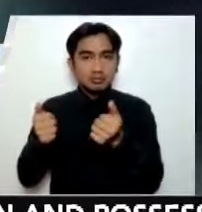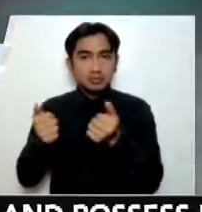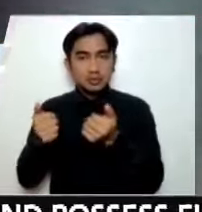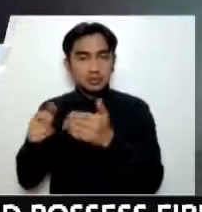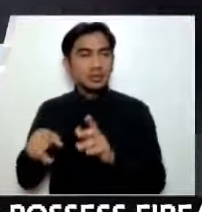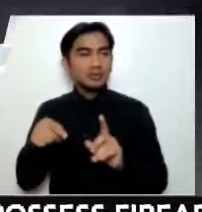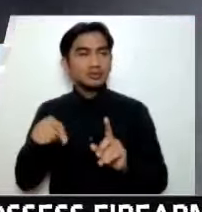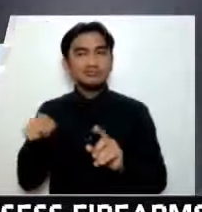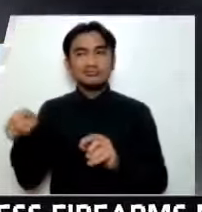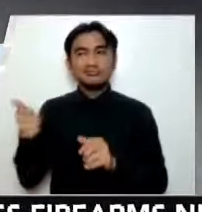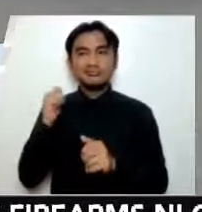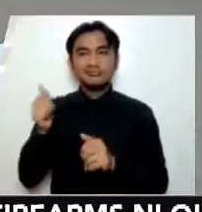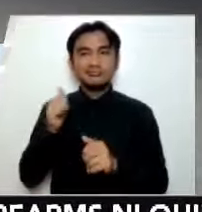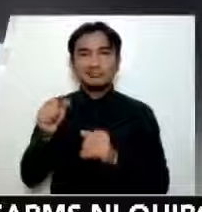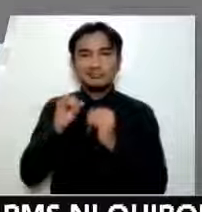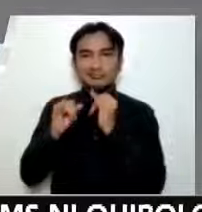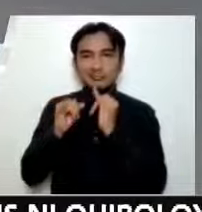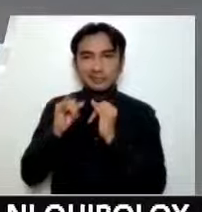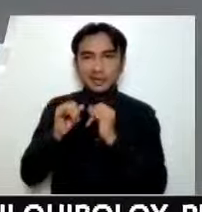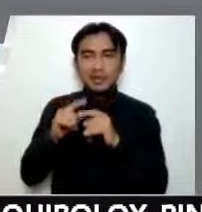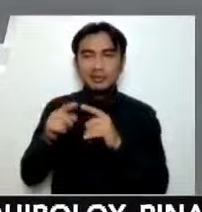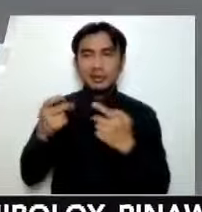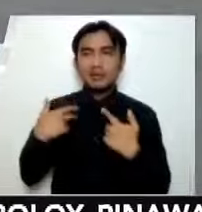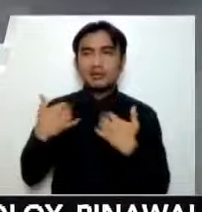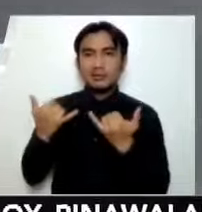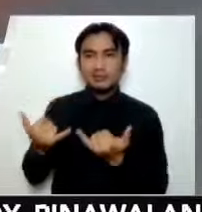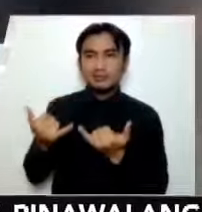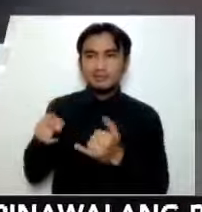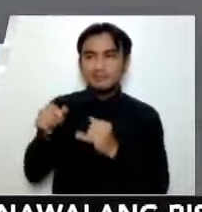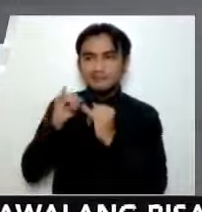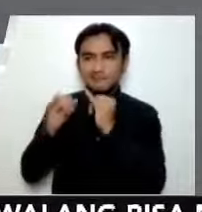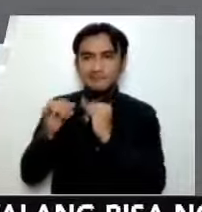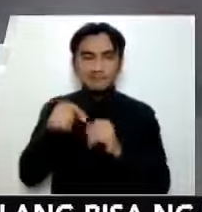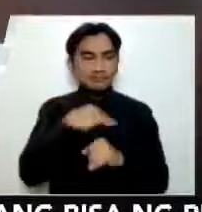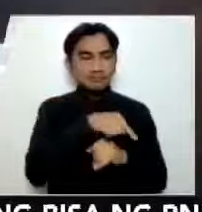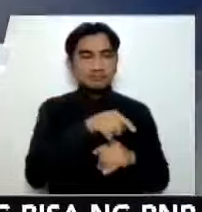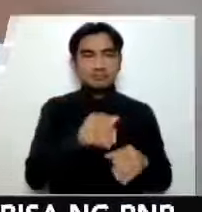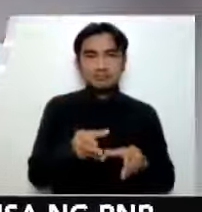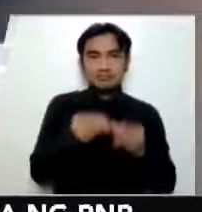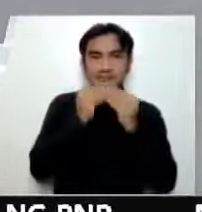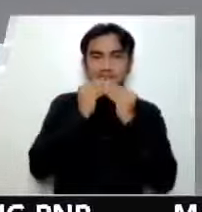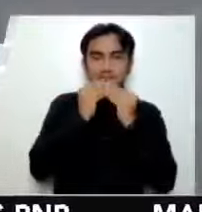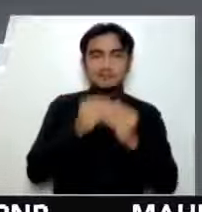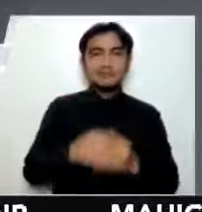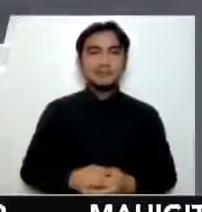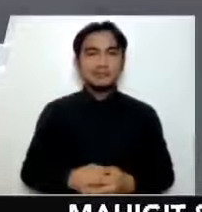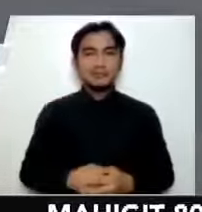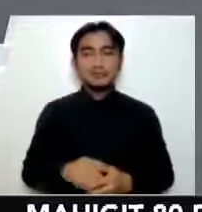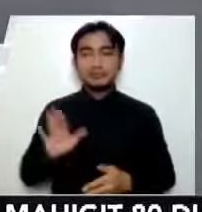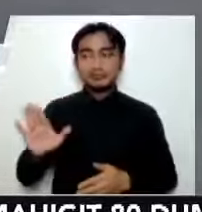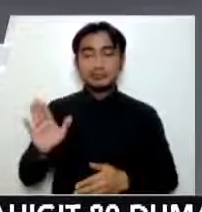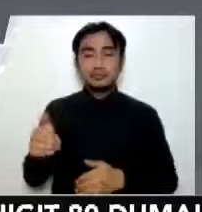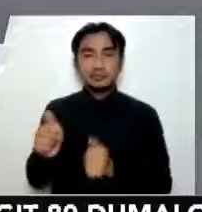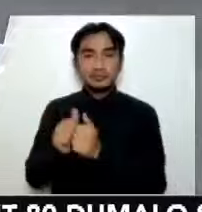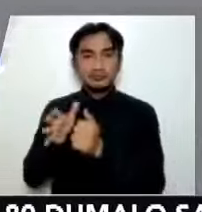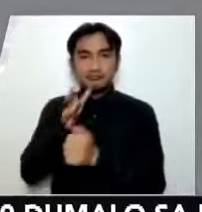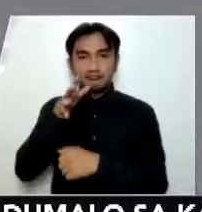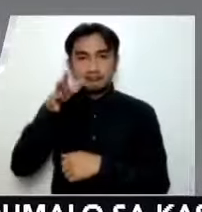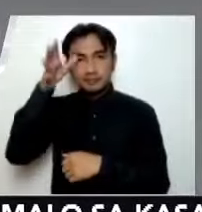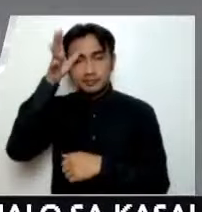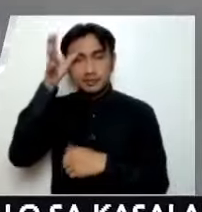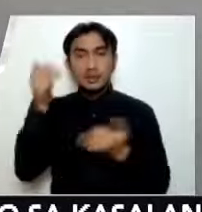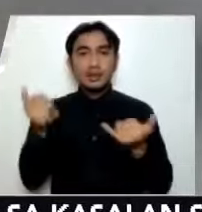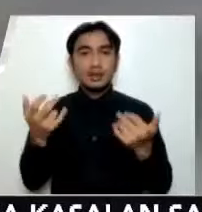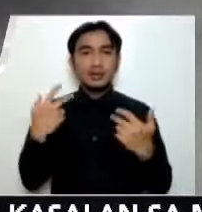nilang kinakausap na ang mga sangkot pati ang kanilang mga magulang tinututukan na raw ng dep ed Region one ang